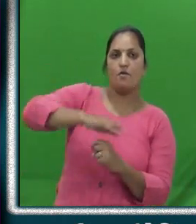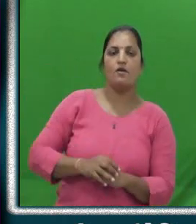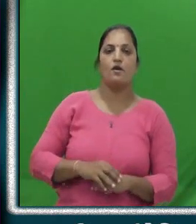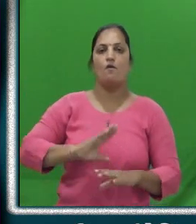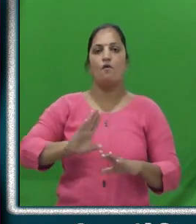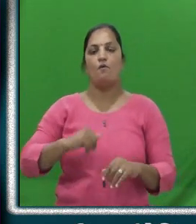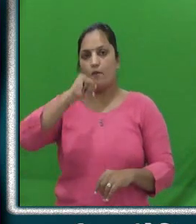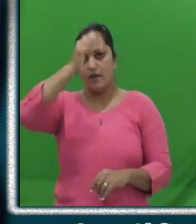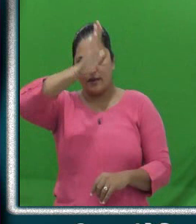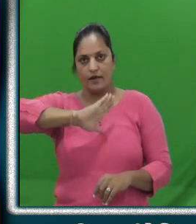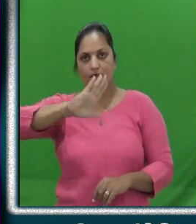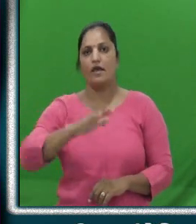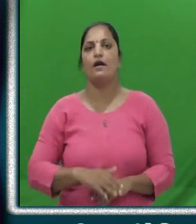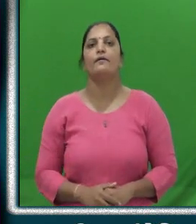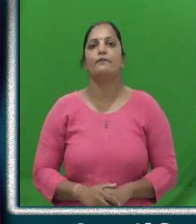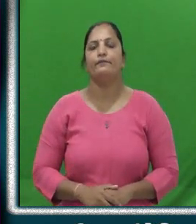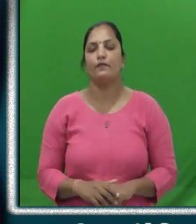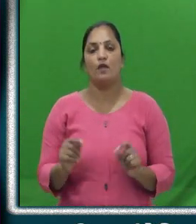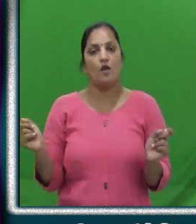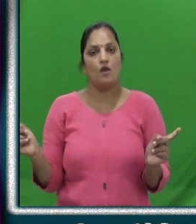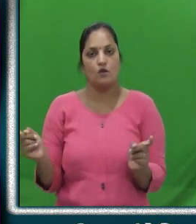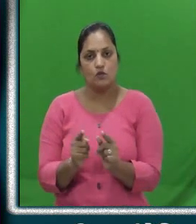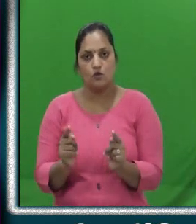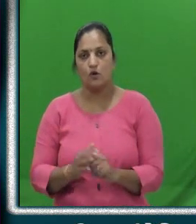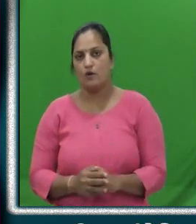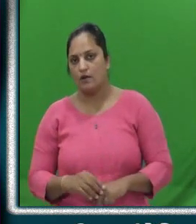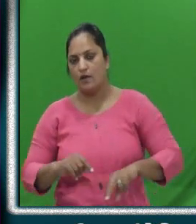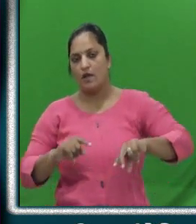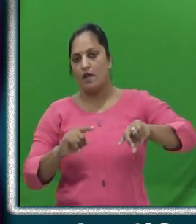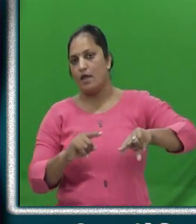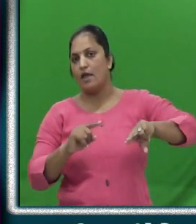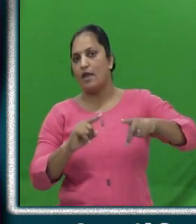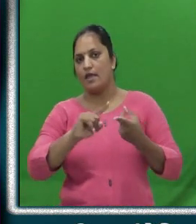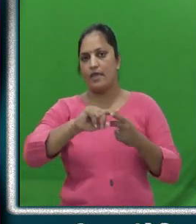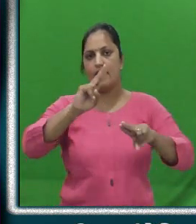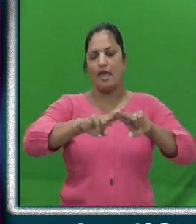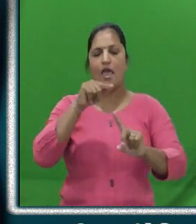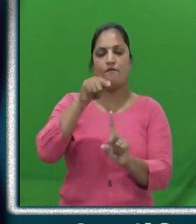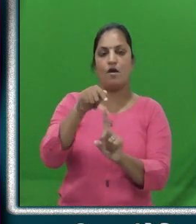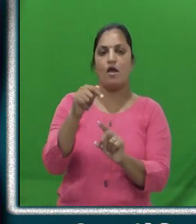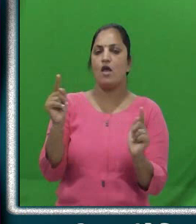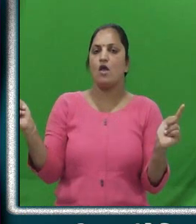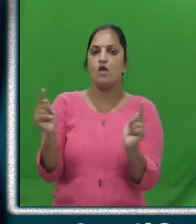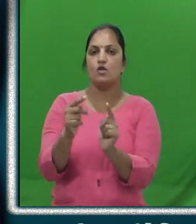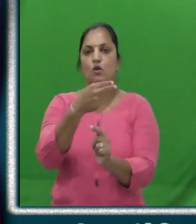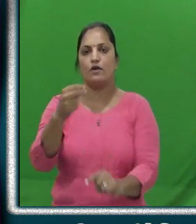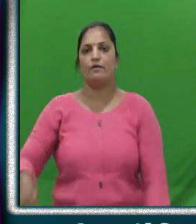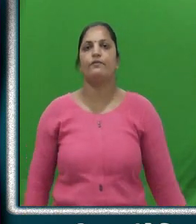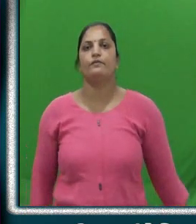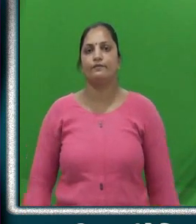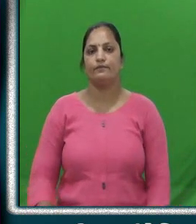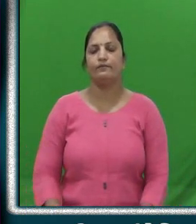એન્વાયરમેન્ટાલિસ્ટ ફાઉન્ડેશન ઓફ ઇન્ડિયા, જેનું ટૂંકું નામ છે EFI.